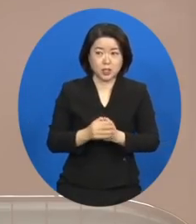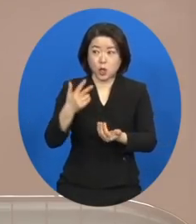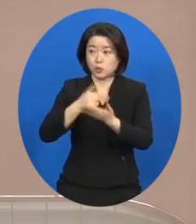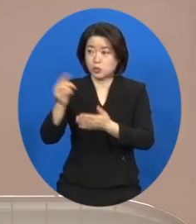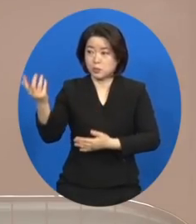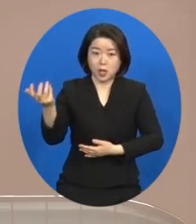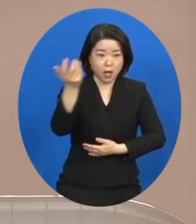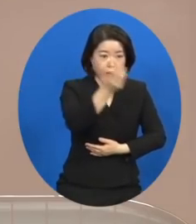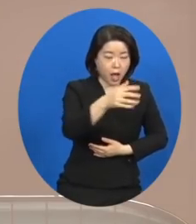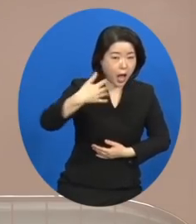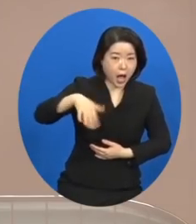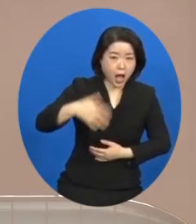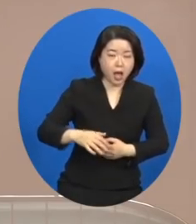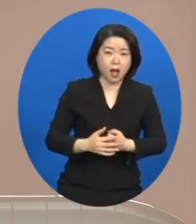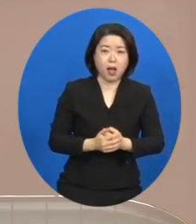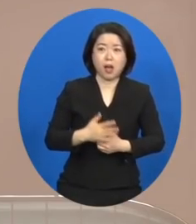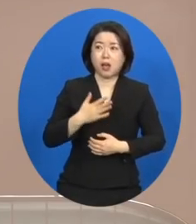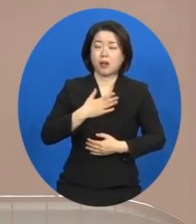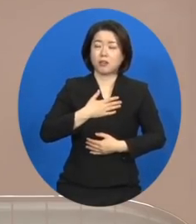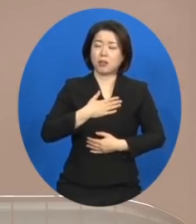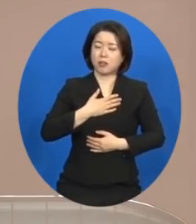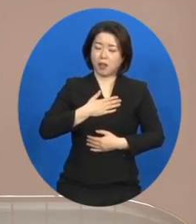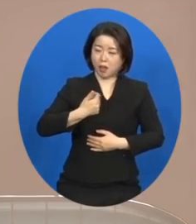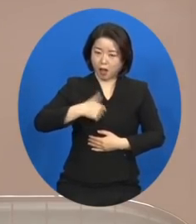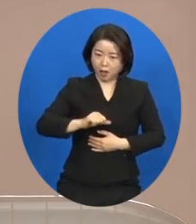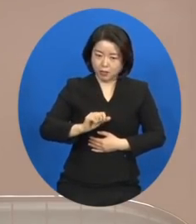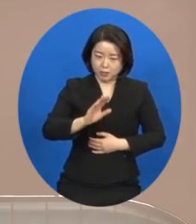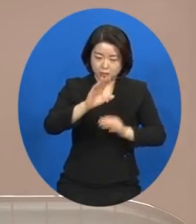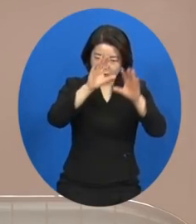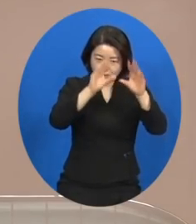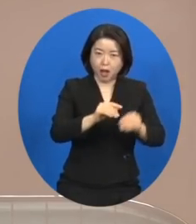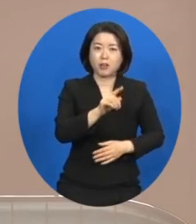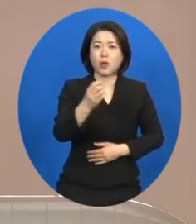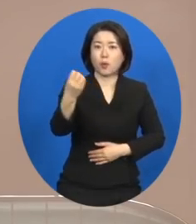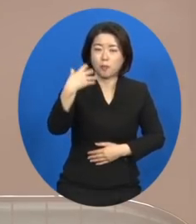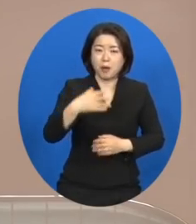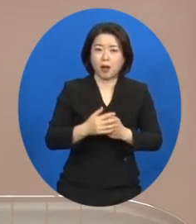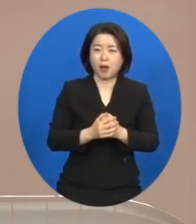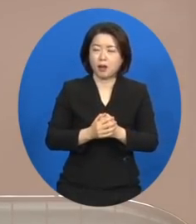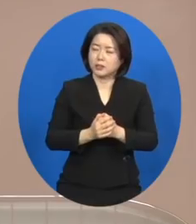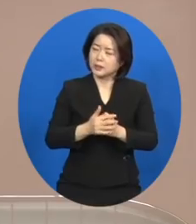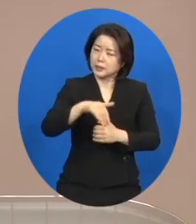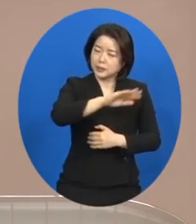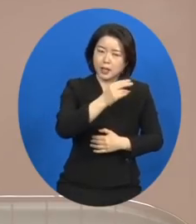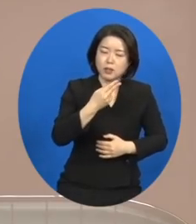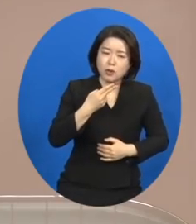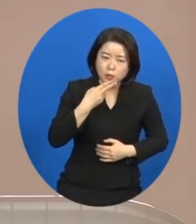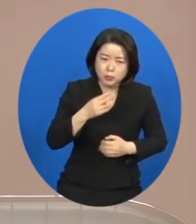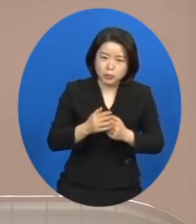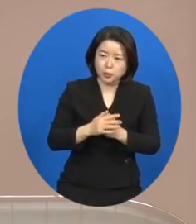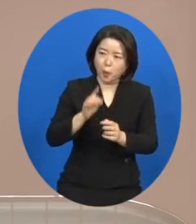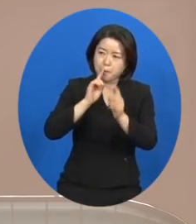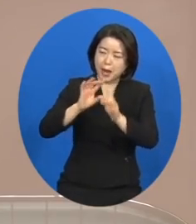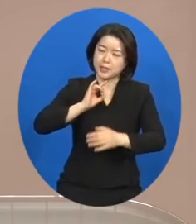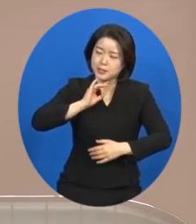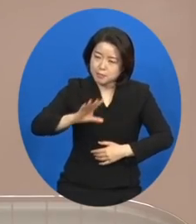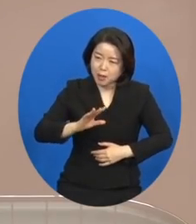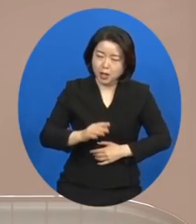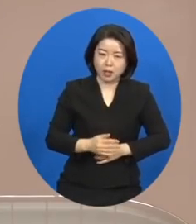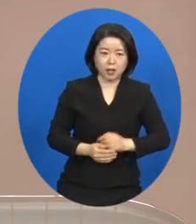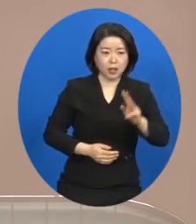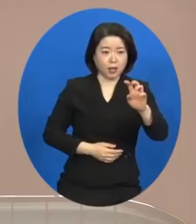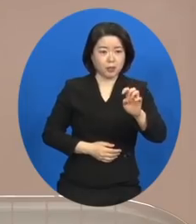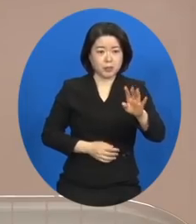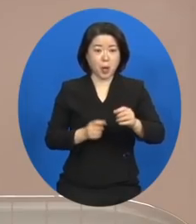않았습니다. 근데 내 아들이 치료되었다라고, 그분이 가지 않아도 말씀만 하셔도 34km 떨어져 있는 그